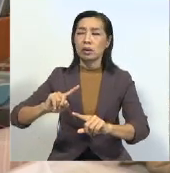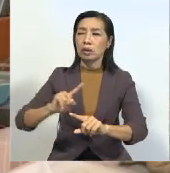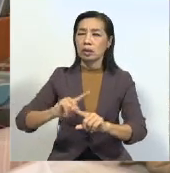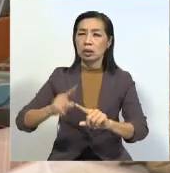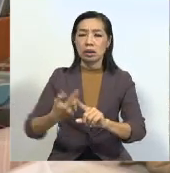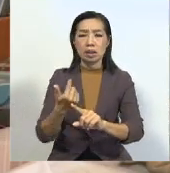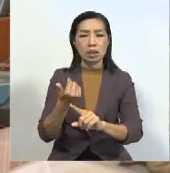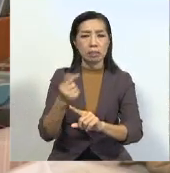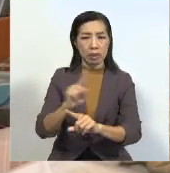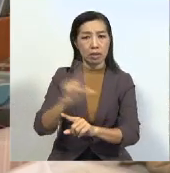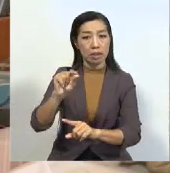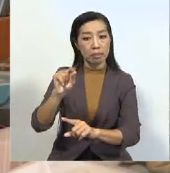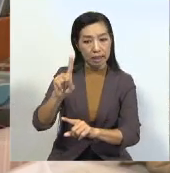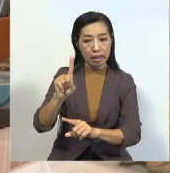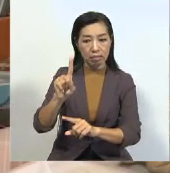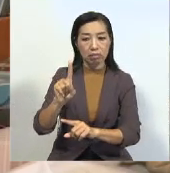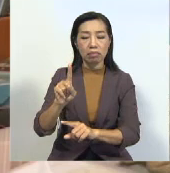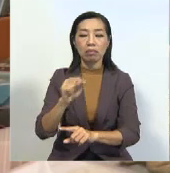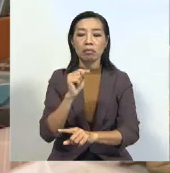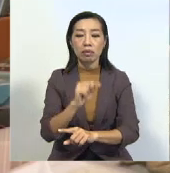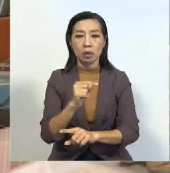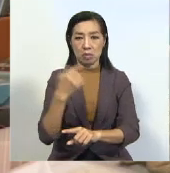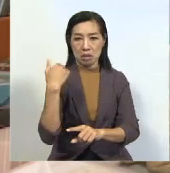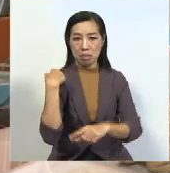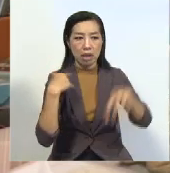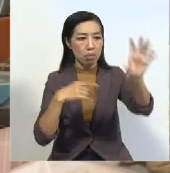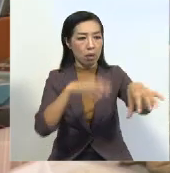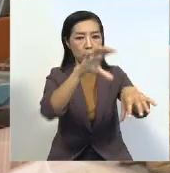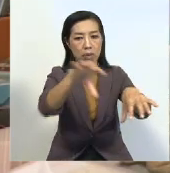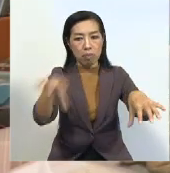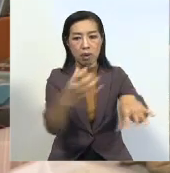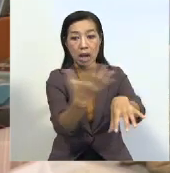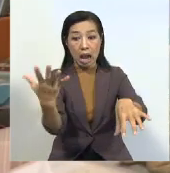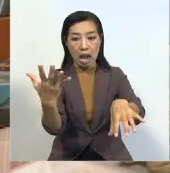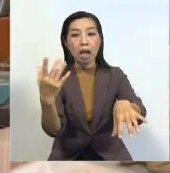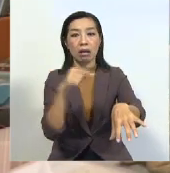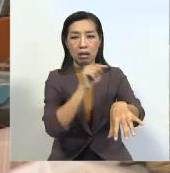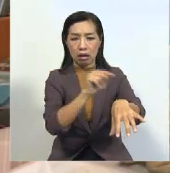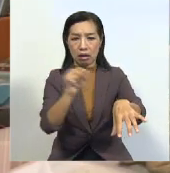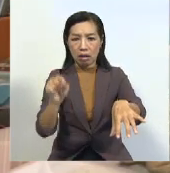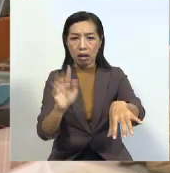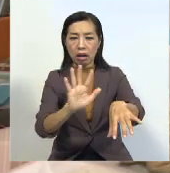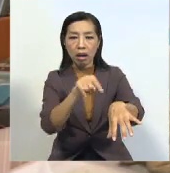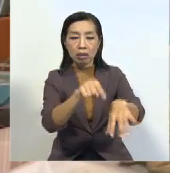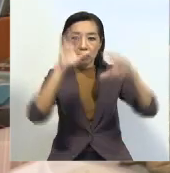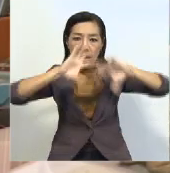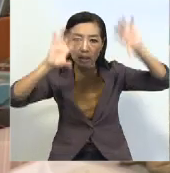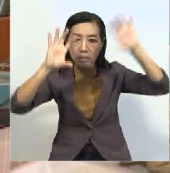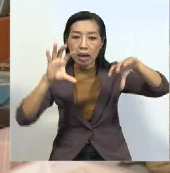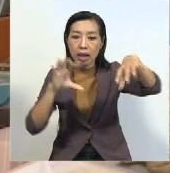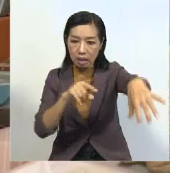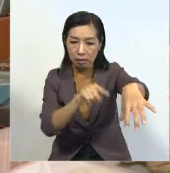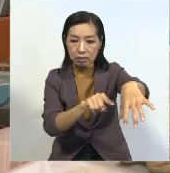วันที่21เนี่ยก็จะเป็น5ที่หมายก็จะเป็นในเรื่องของที่ทำเนียบรัฐบาล